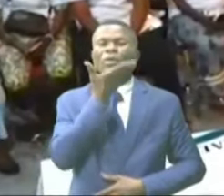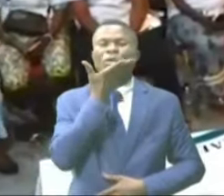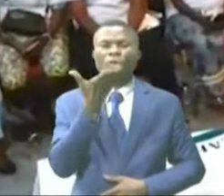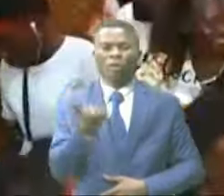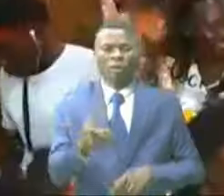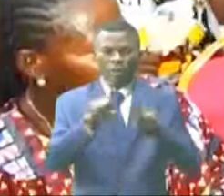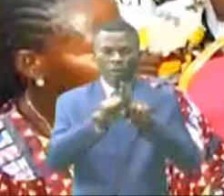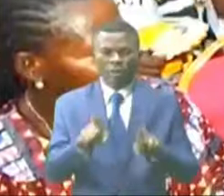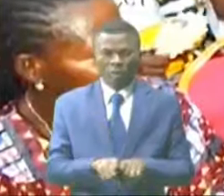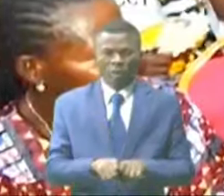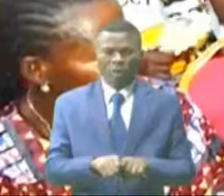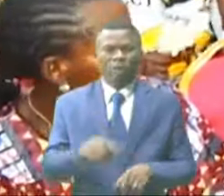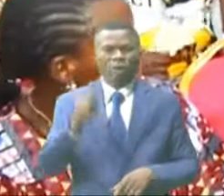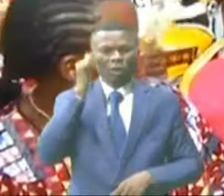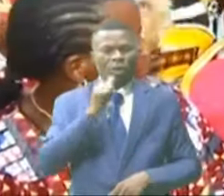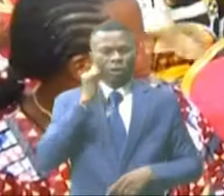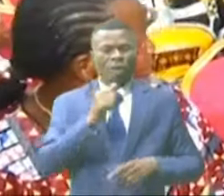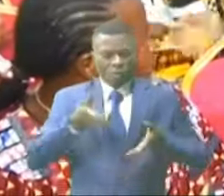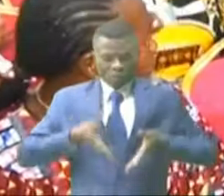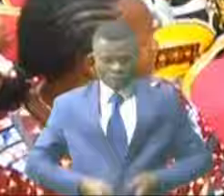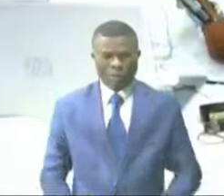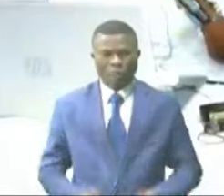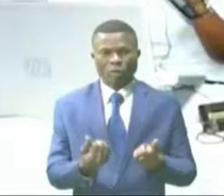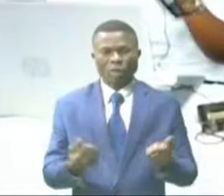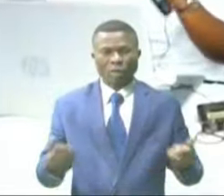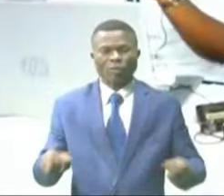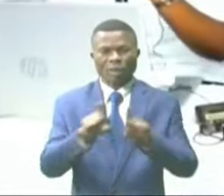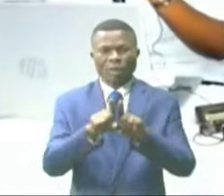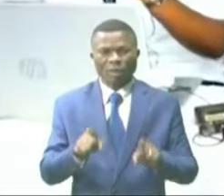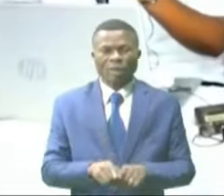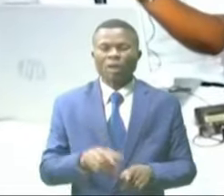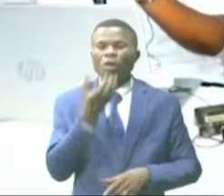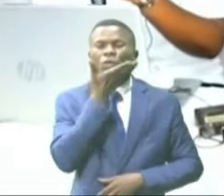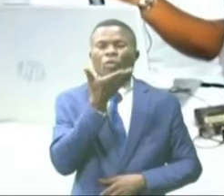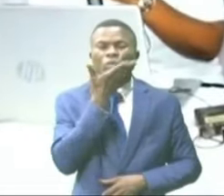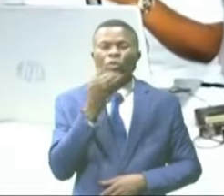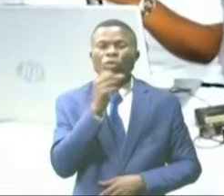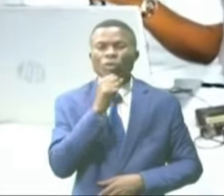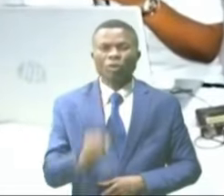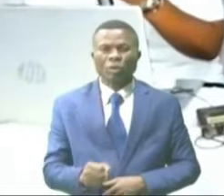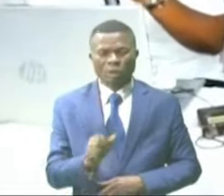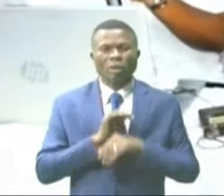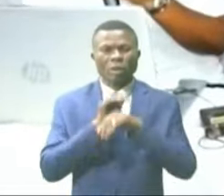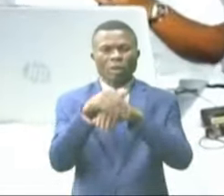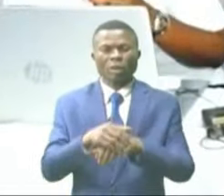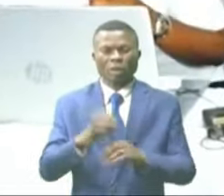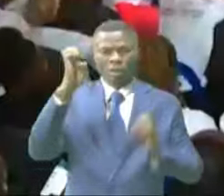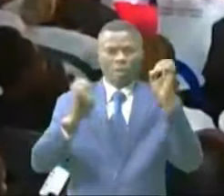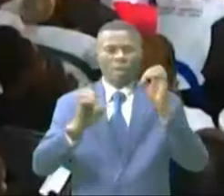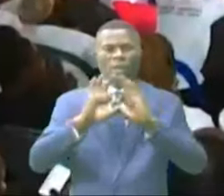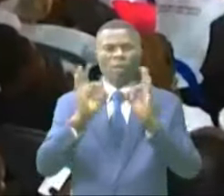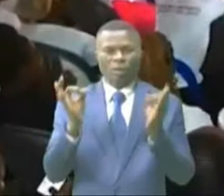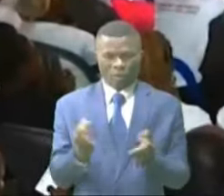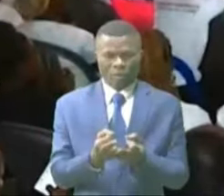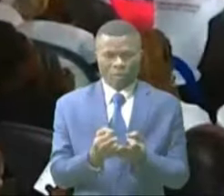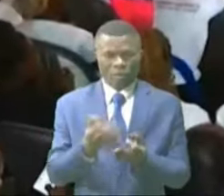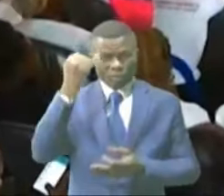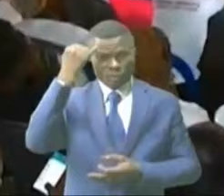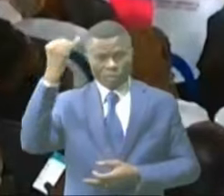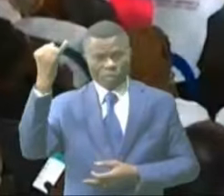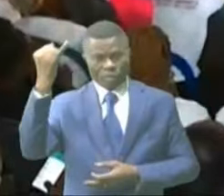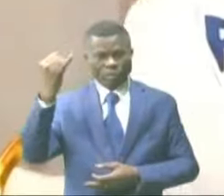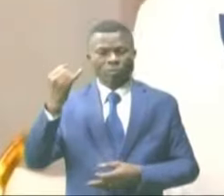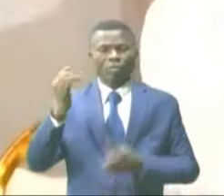mais aussi les orphelins. La structure va également financer les différents projets pour contribuer à l'équilibre familial. L'initiatrice